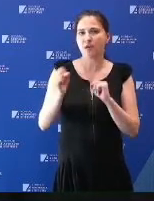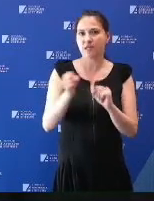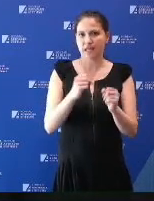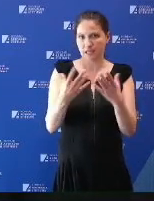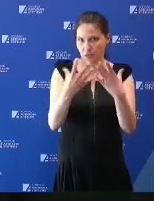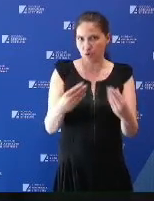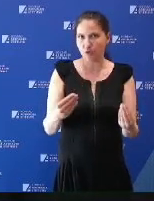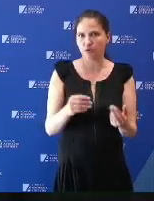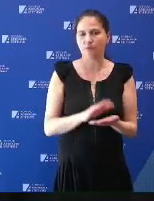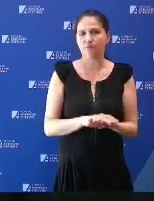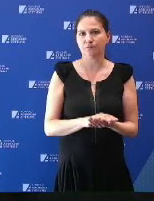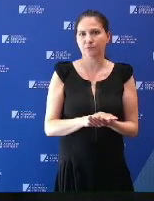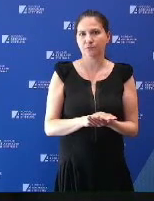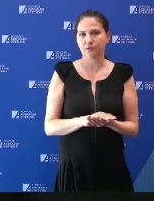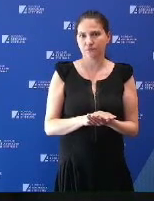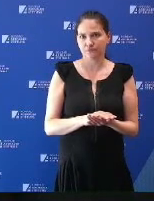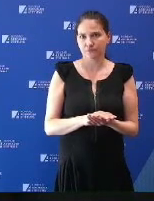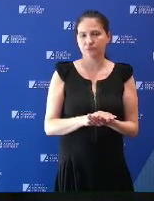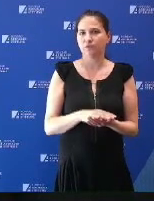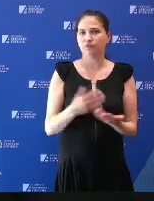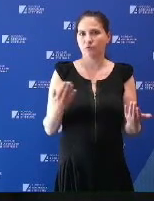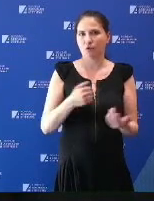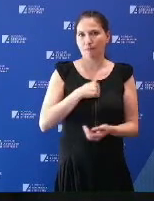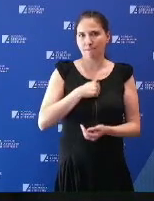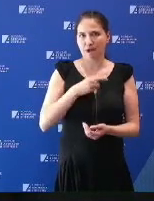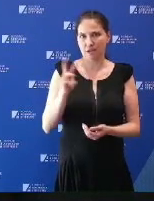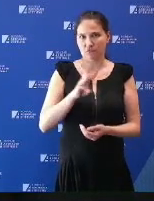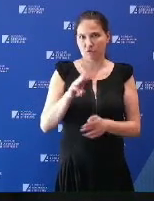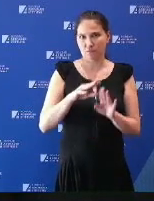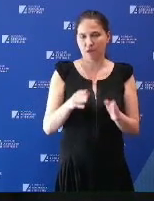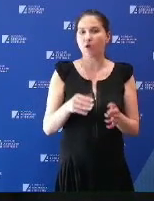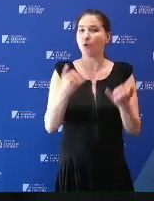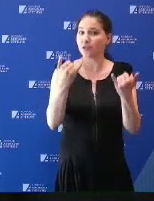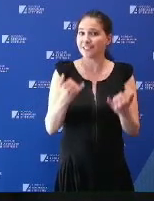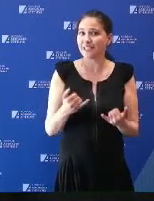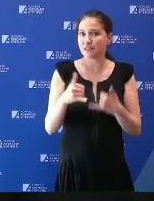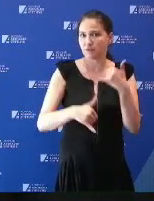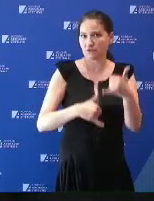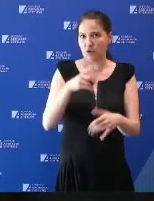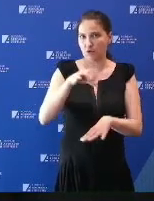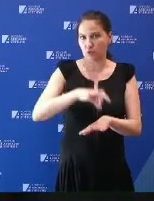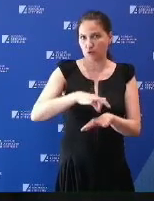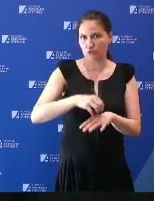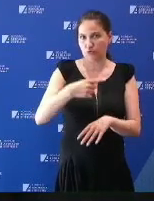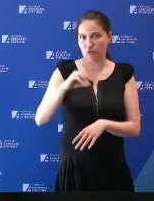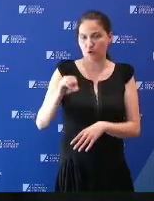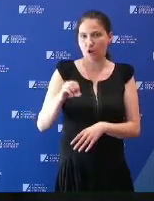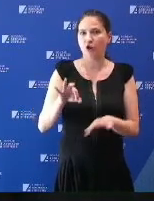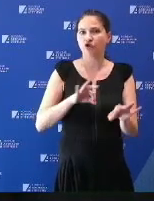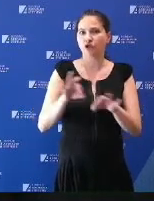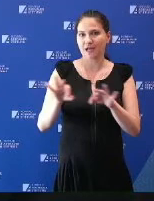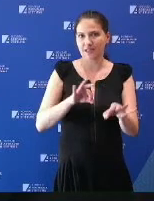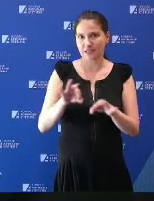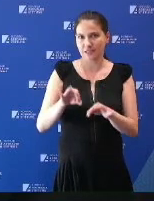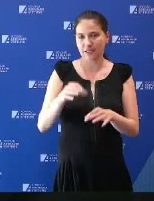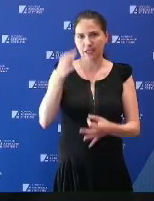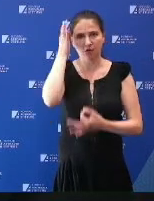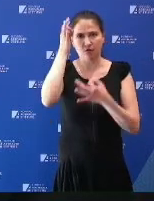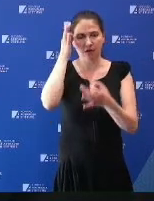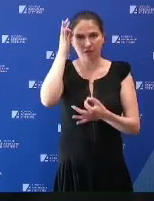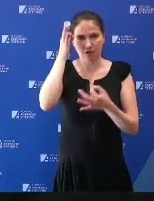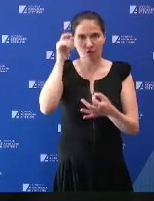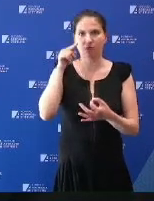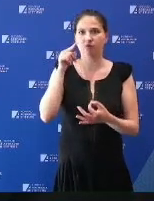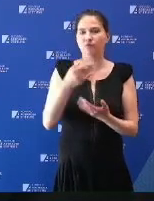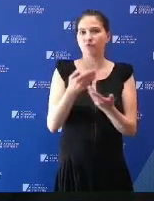Mobilitätslösungen und Automotive in Baden-Württemberg. Und jetzt leitet Frau Dr. Goll den Bereich Strategie, Innovation und Transfer am